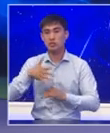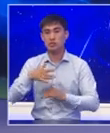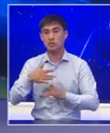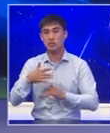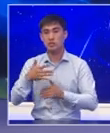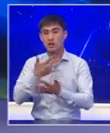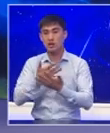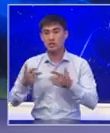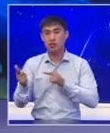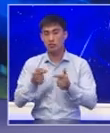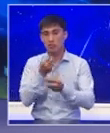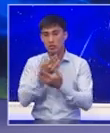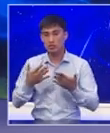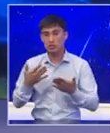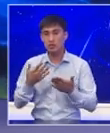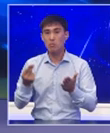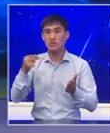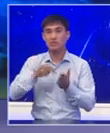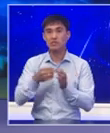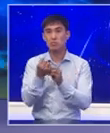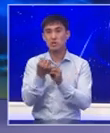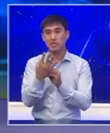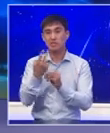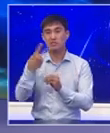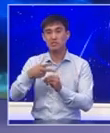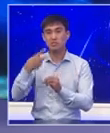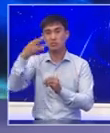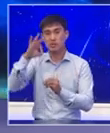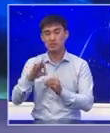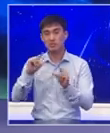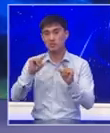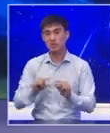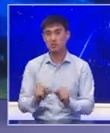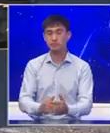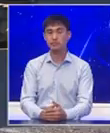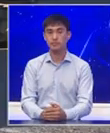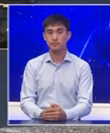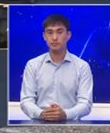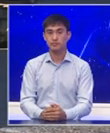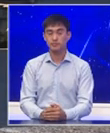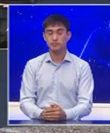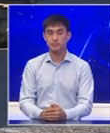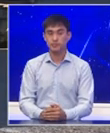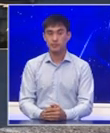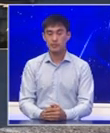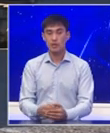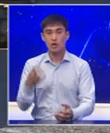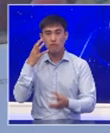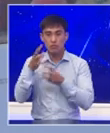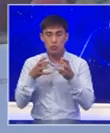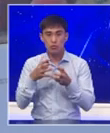продукции причем по цене на 15-20 процентов ниже рыночной фрукты-овощи